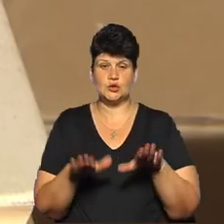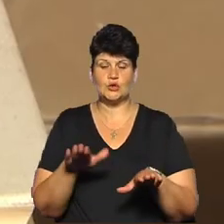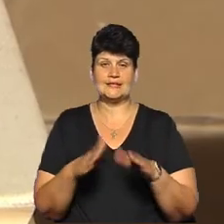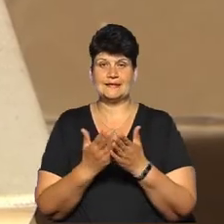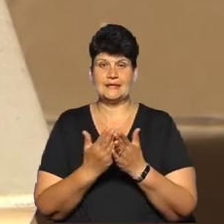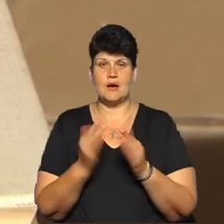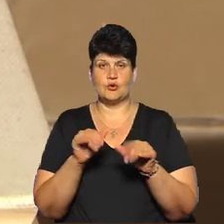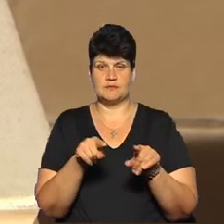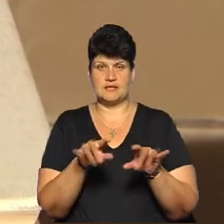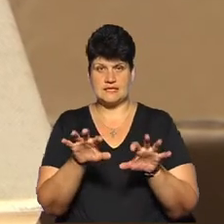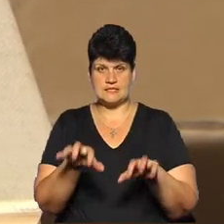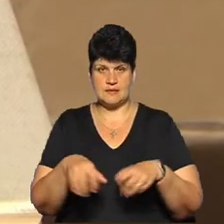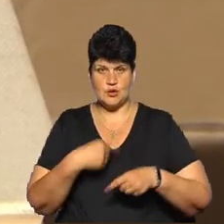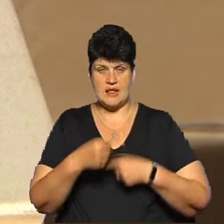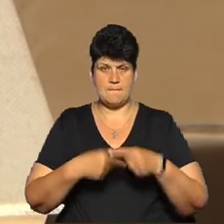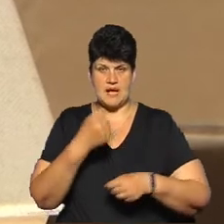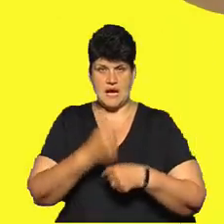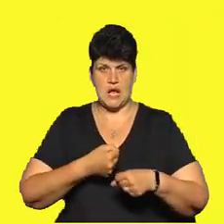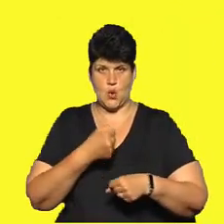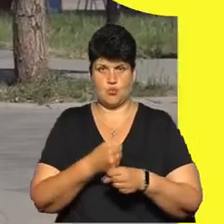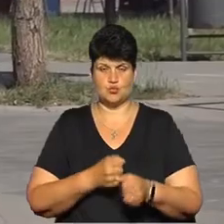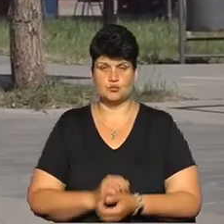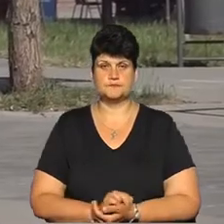їх заберуть на переробку.